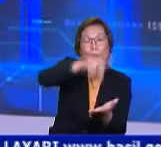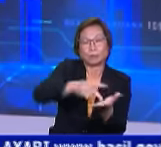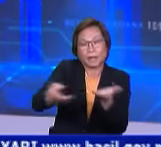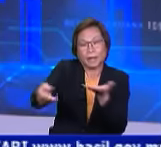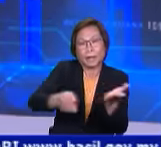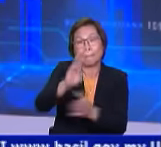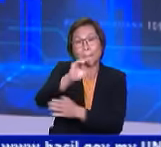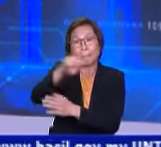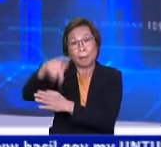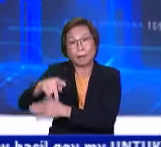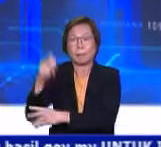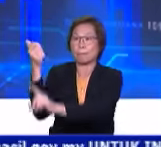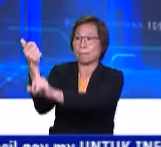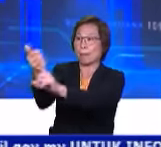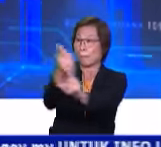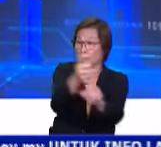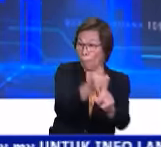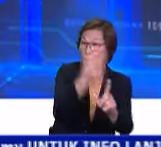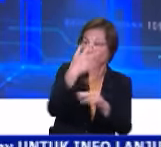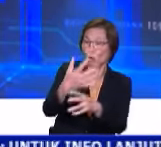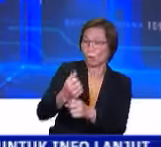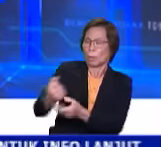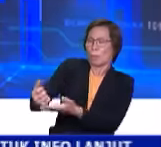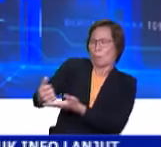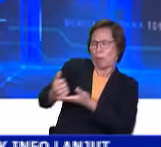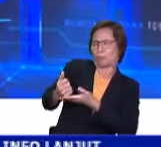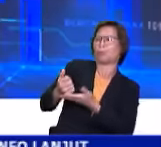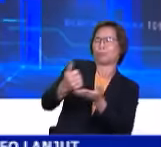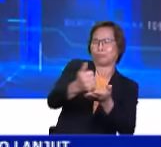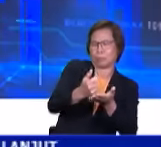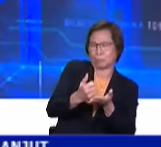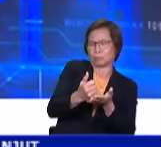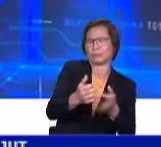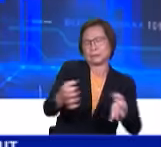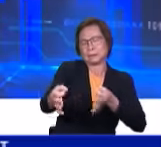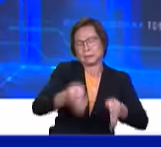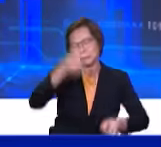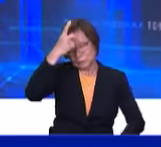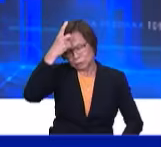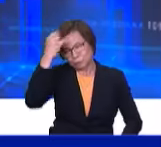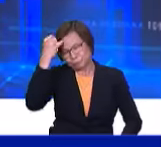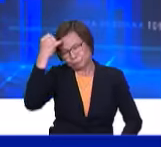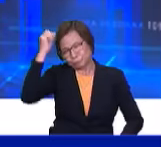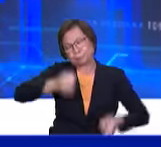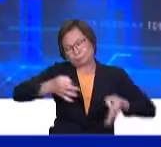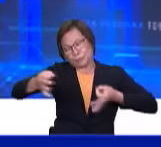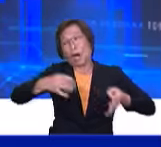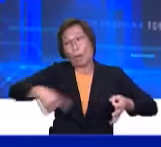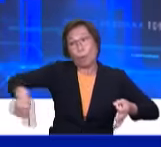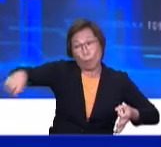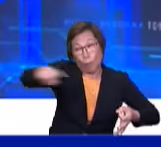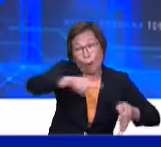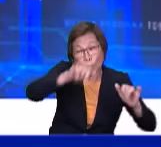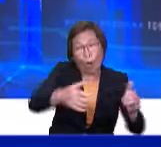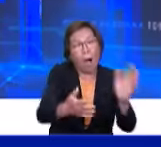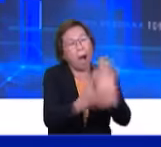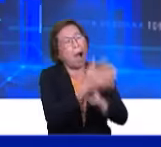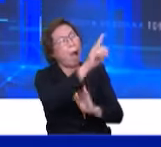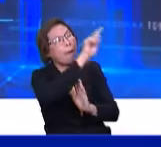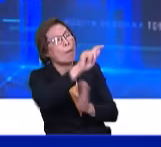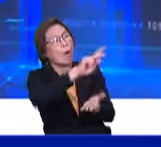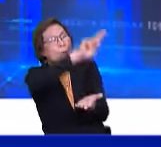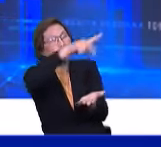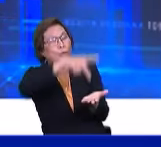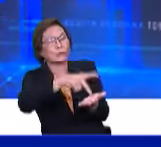Parlimen masing-masing bagi mendapatkan bantuan. Jelas Datuk Seri Ismail Sabri, mereka juga boleh merujuk kepada Pusat